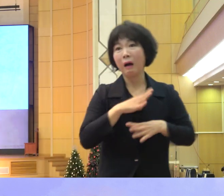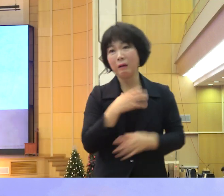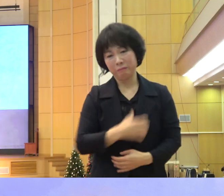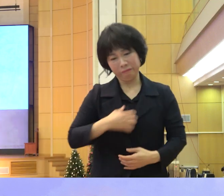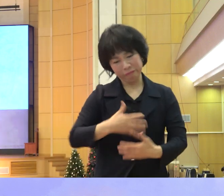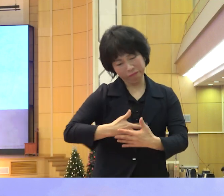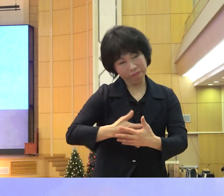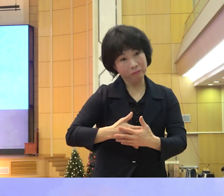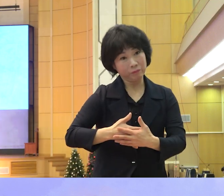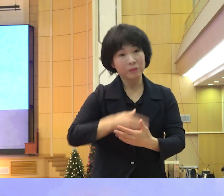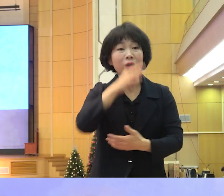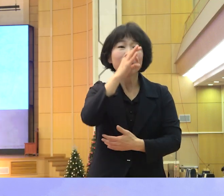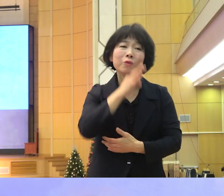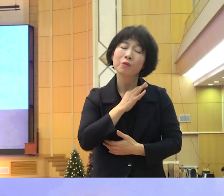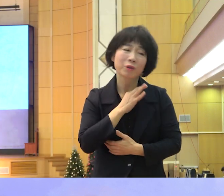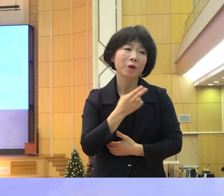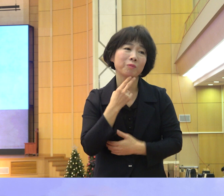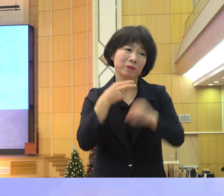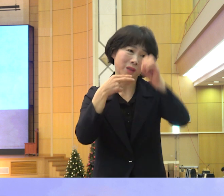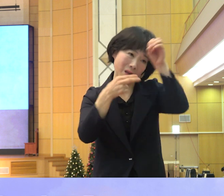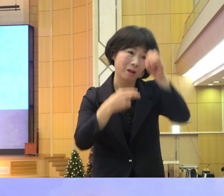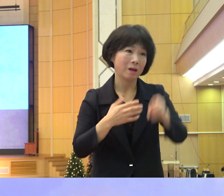여러분에게 무슨 이득이 있겠어요?